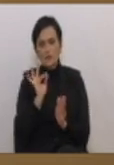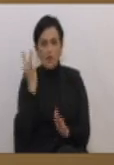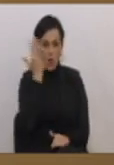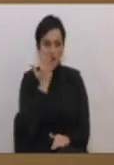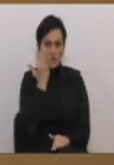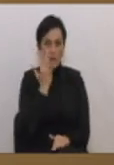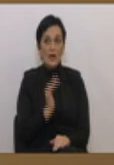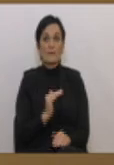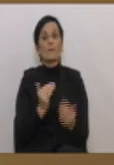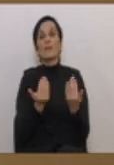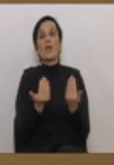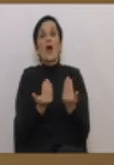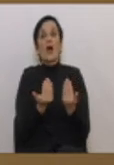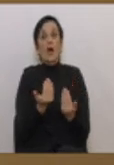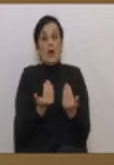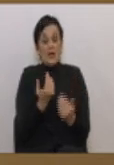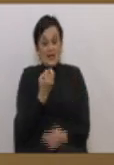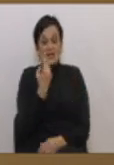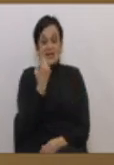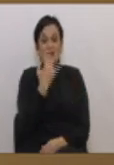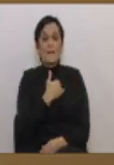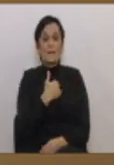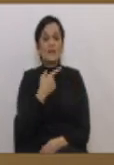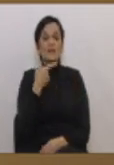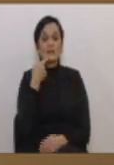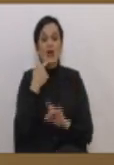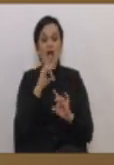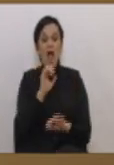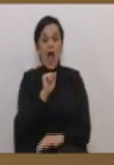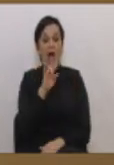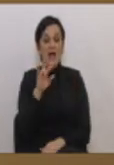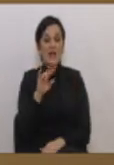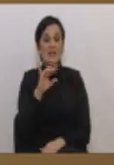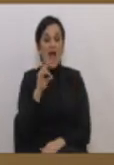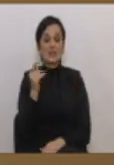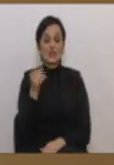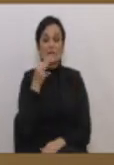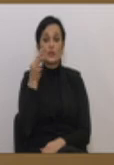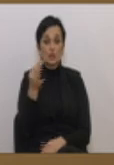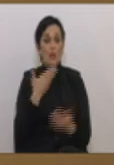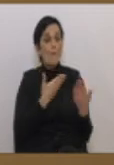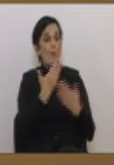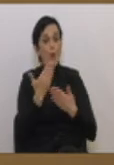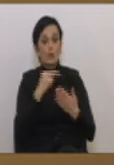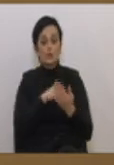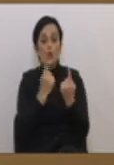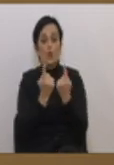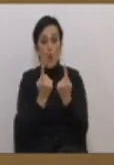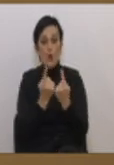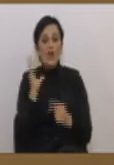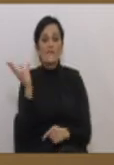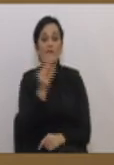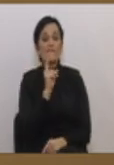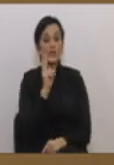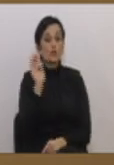ოცნება ეხლა კიდევ ერთი მინდა გამოეხმაურო ანა ნაცლუშვილს და მოგიწევდო კოლეგებს და ყველას ვინც ამას